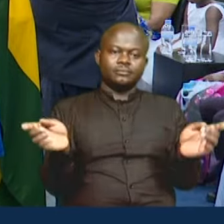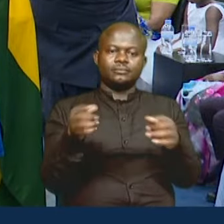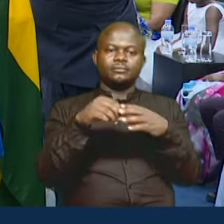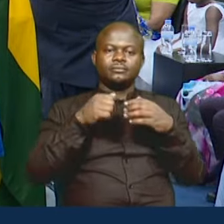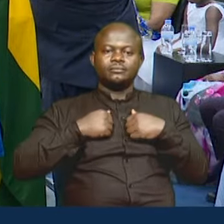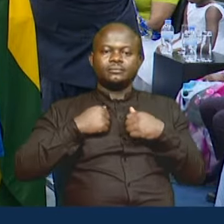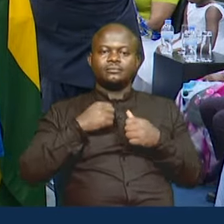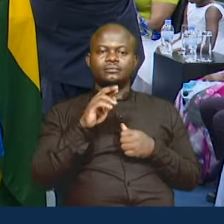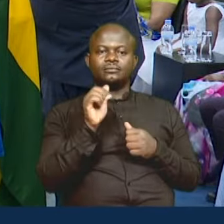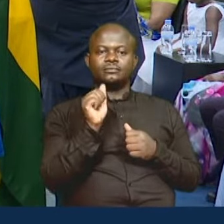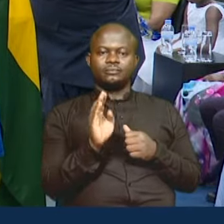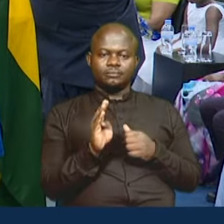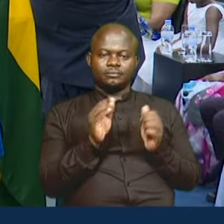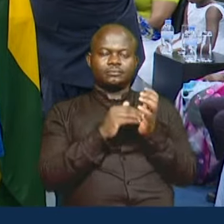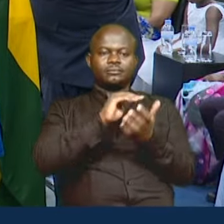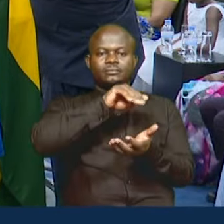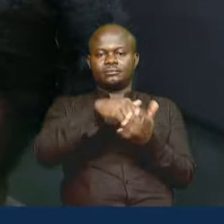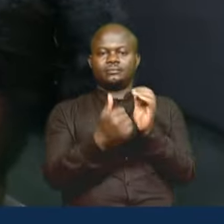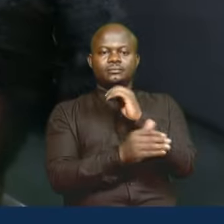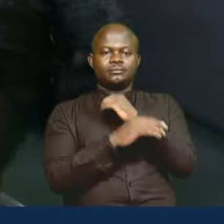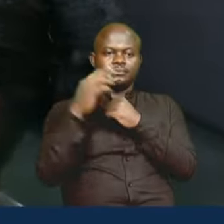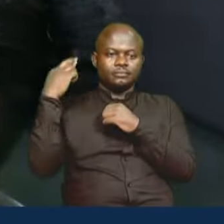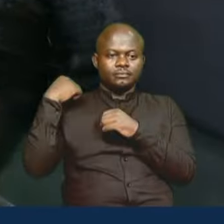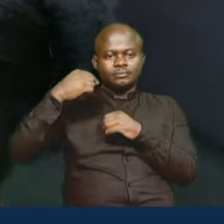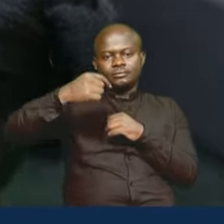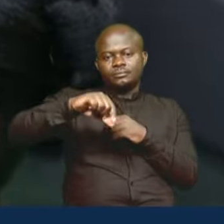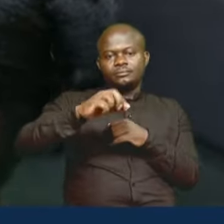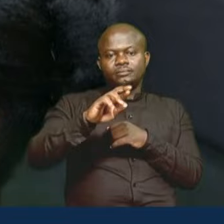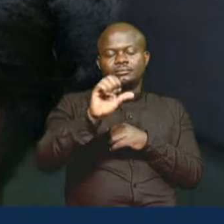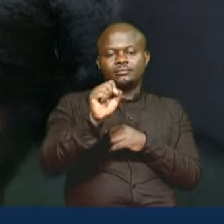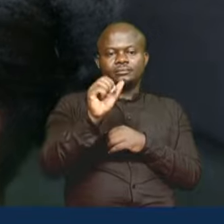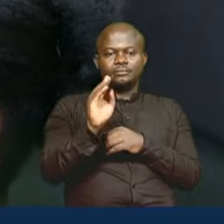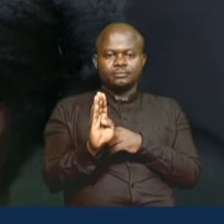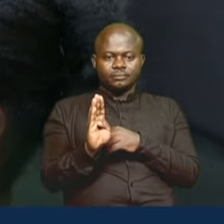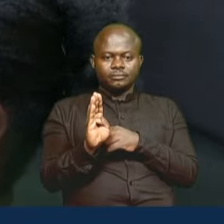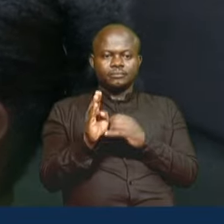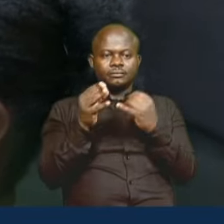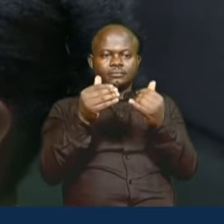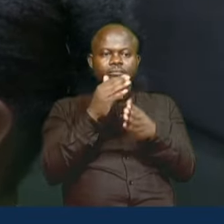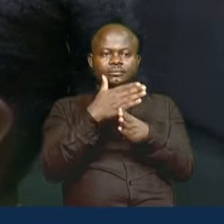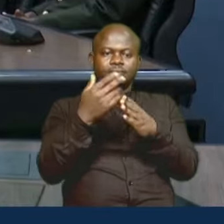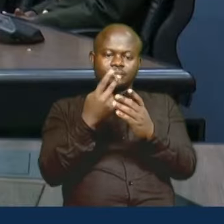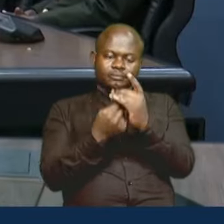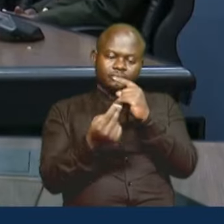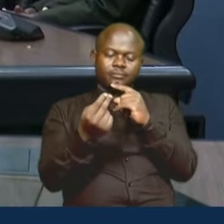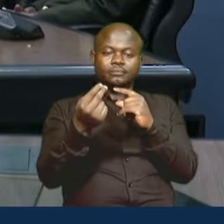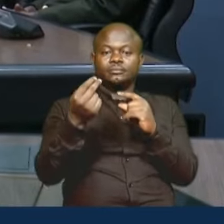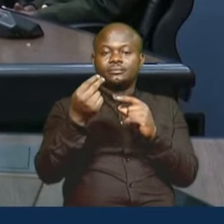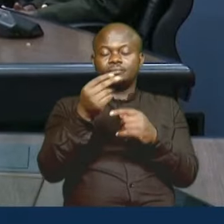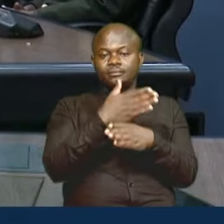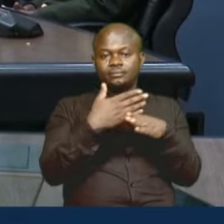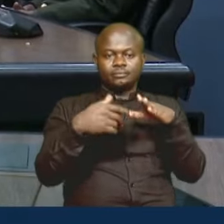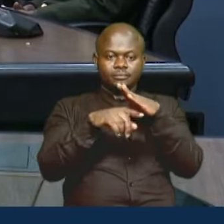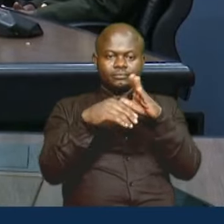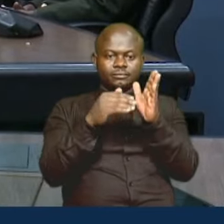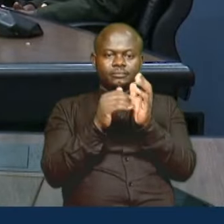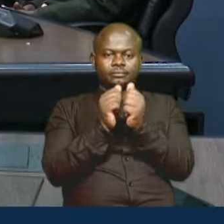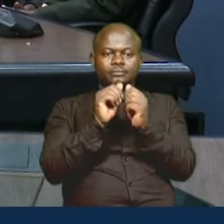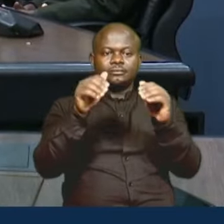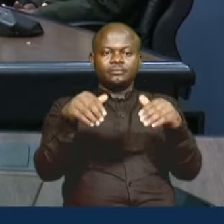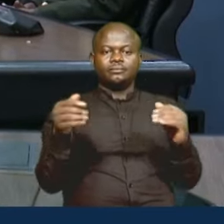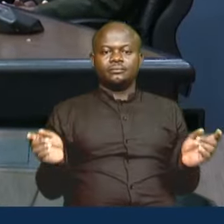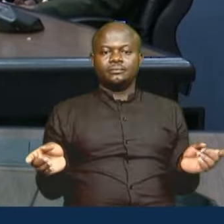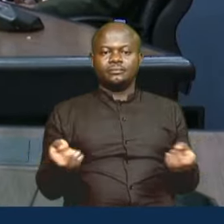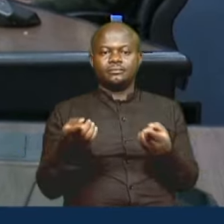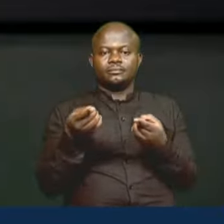Rwanda RAB n'ikigo cy'igihugu gishinzwe ubuziranenge RSB. Kuri izi ministeri zombi, iy'ubutegetsi bw'igihugu ndetse n'iy'ubuhinzi